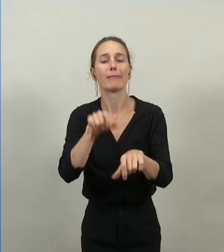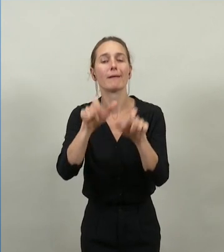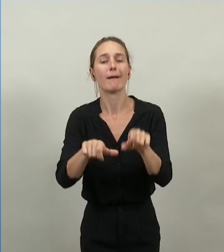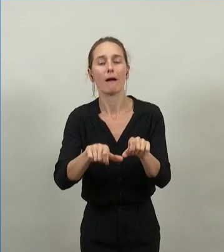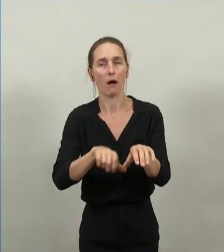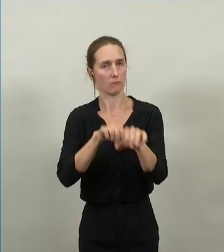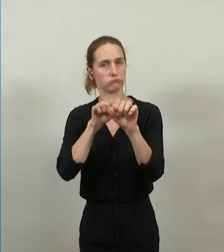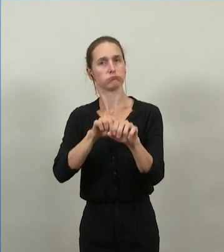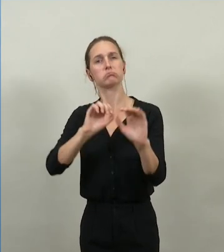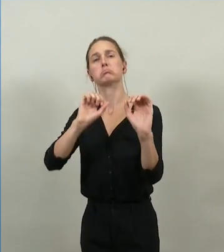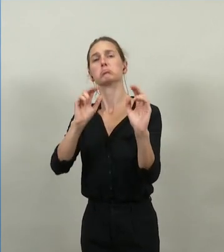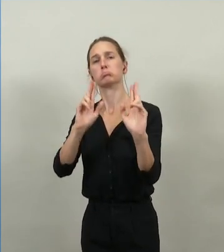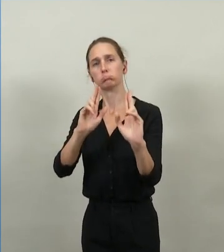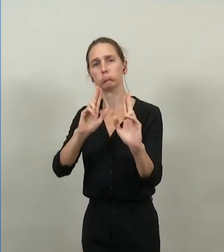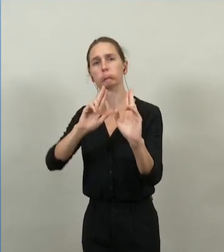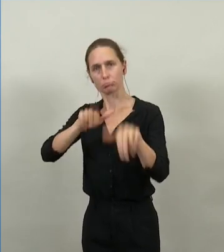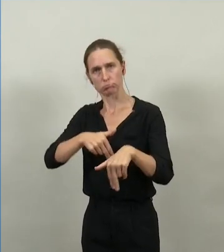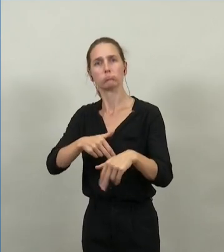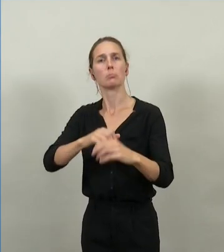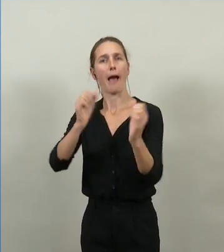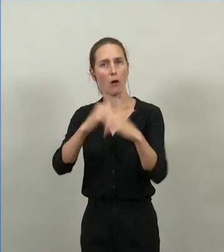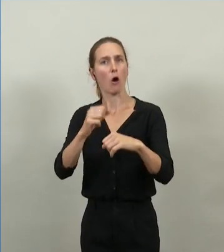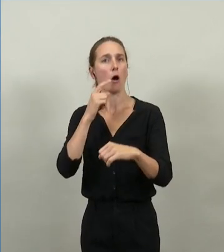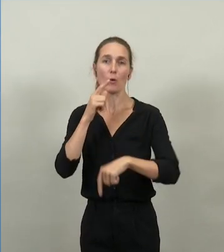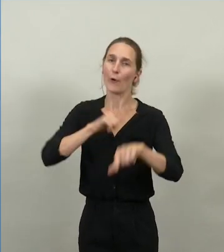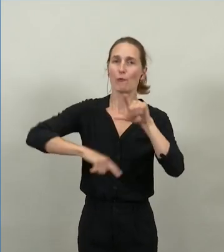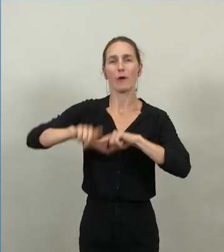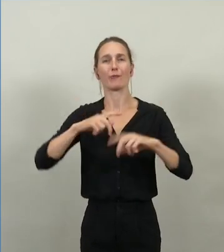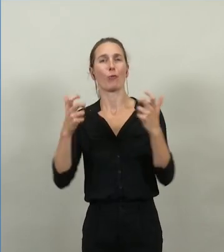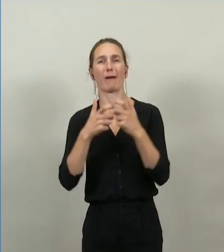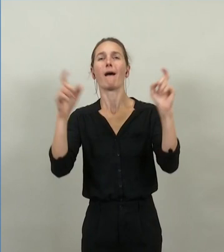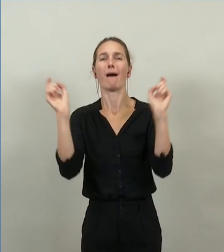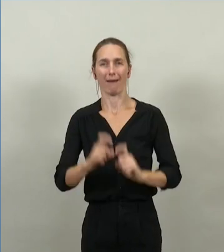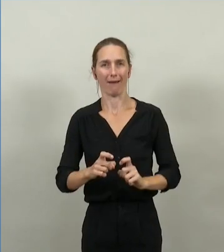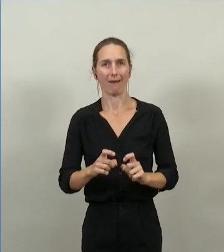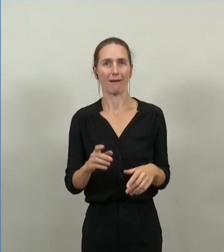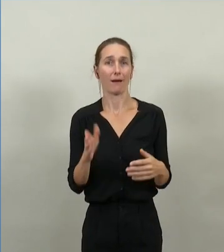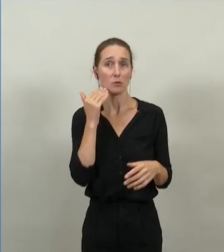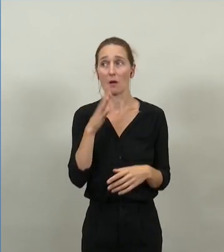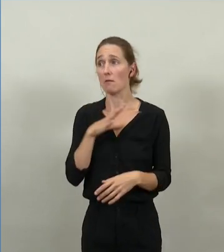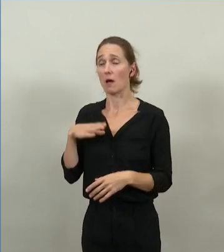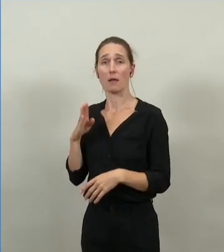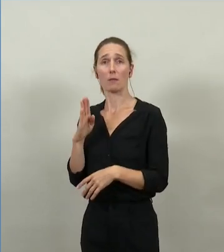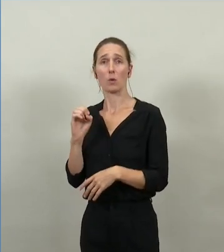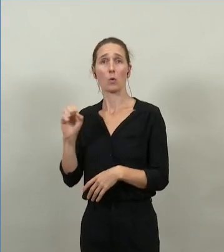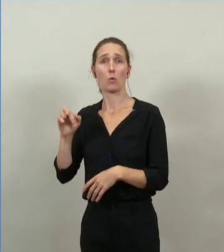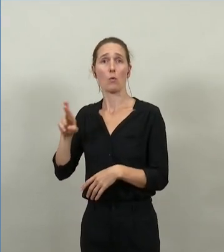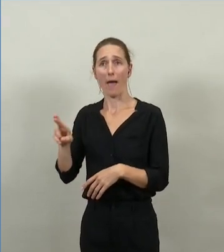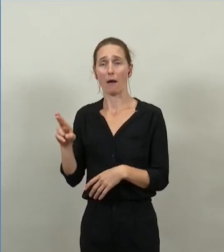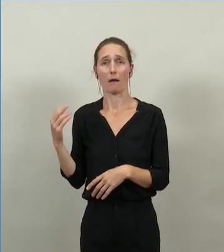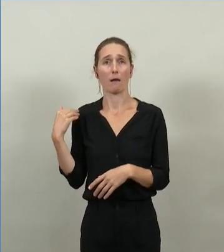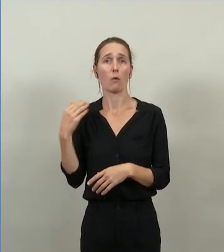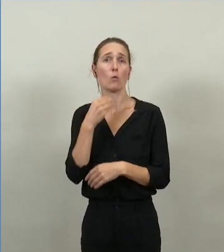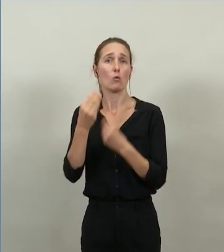en desessà du marché c'est la raison pour laquelle Brigitte beer et Clément chapé ont porté un recours au